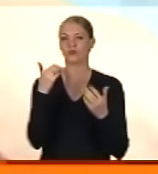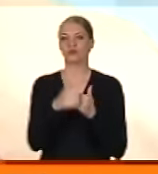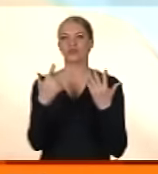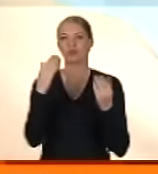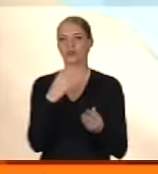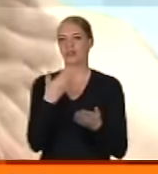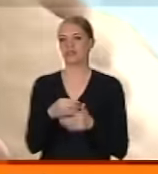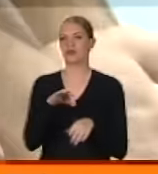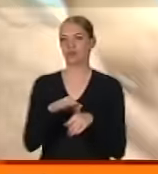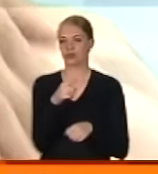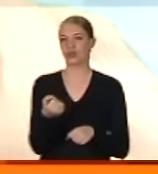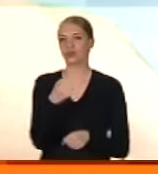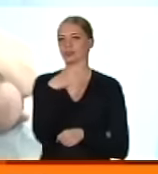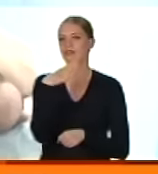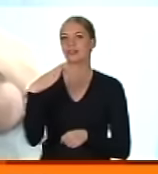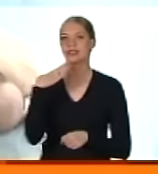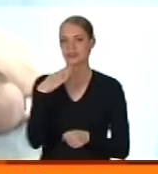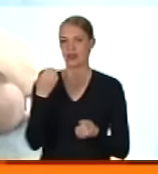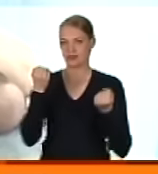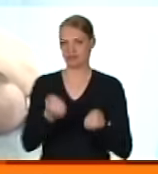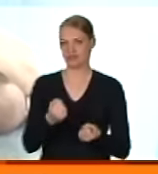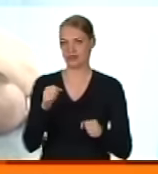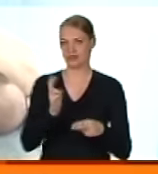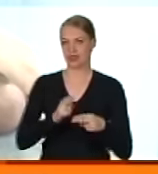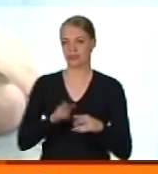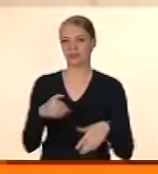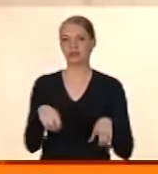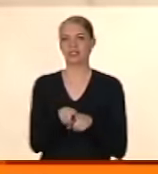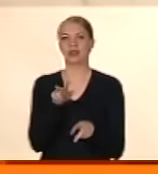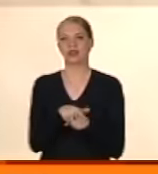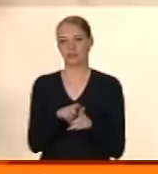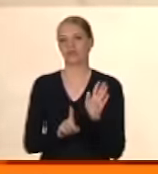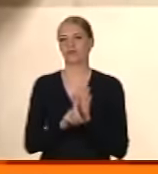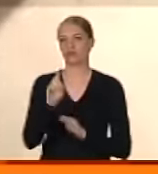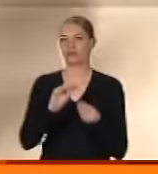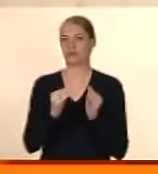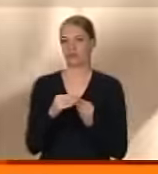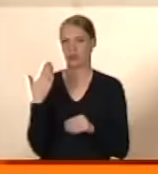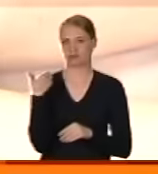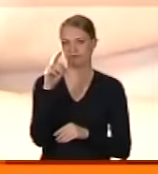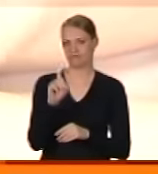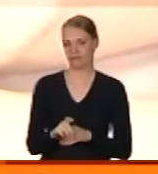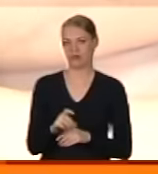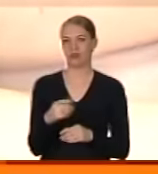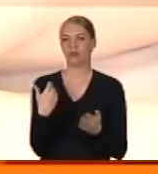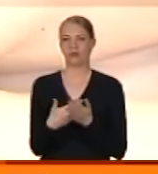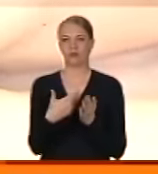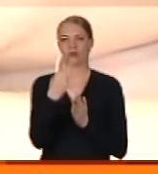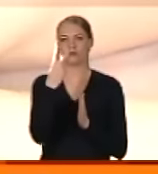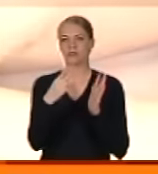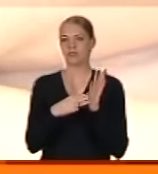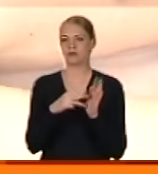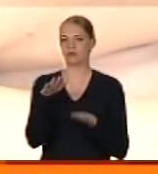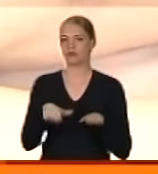на своєму тілі хлопець носив десятки кілограм заліза. Після таких навантажень почалися проблеми зі спиною. Около 28